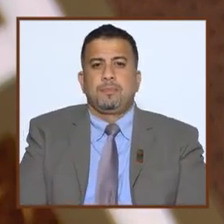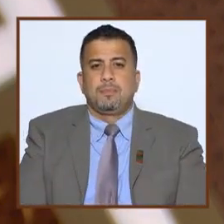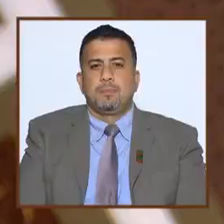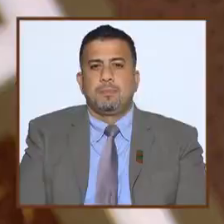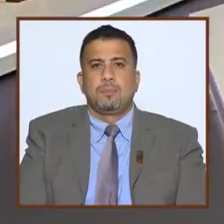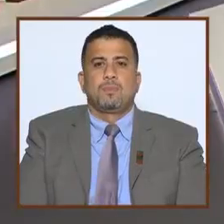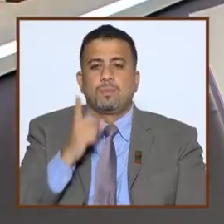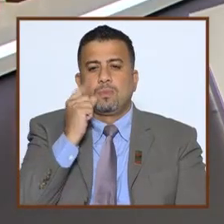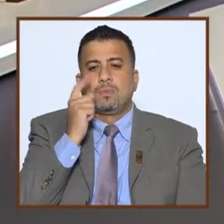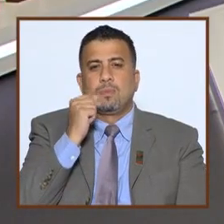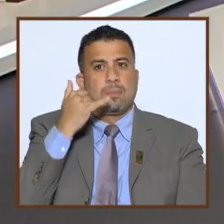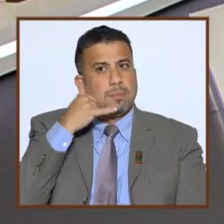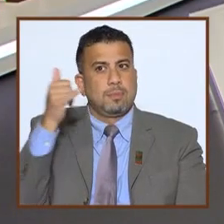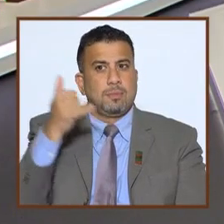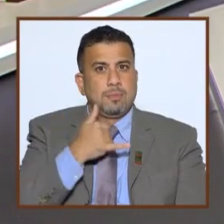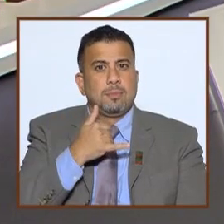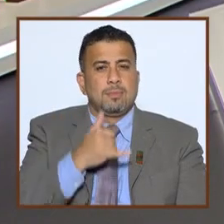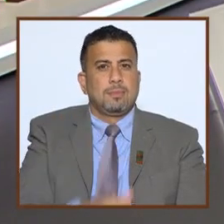تفضل ابو احمد